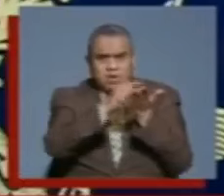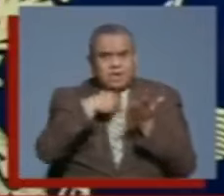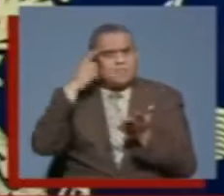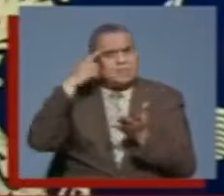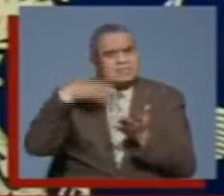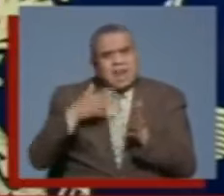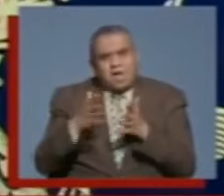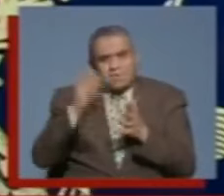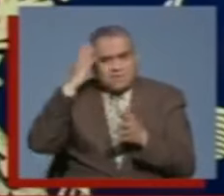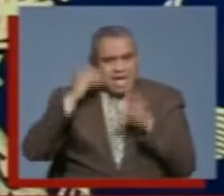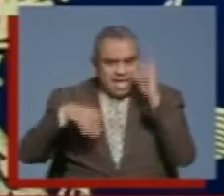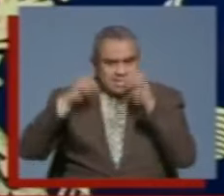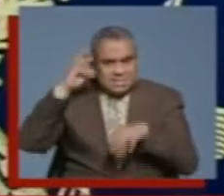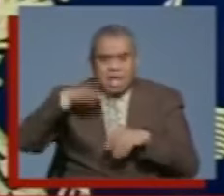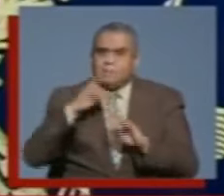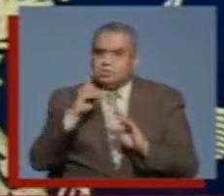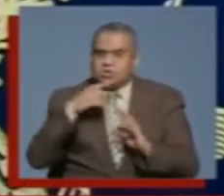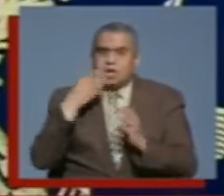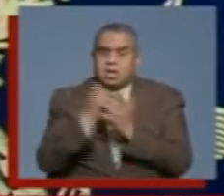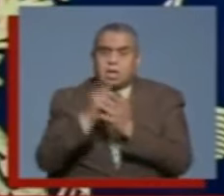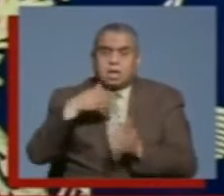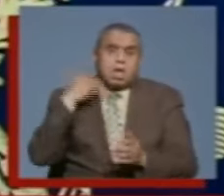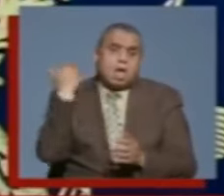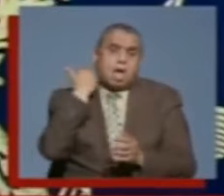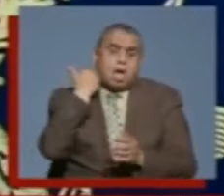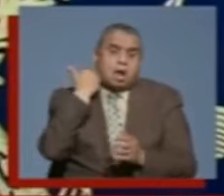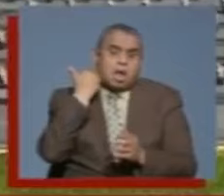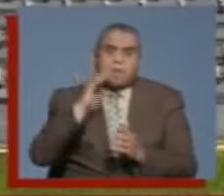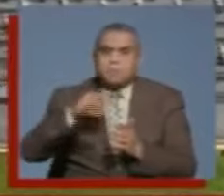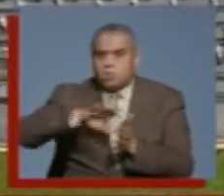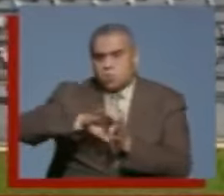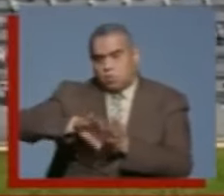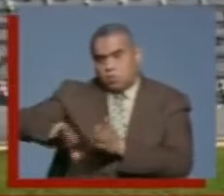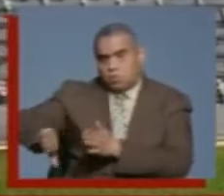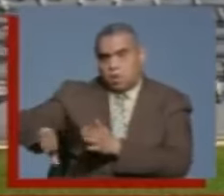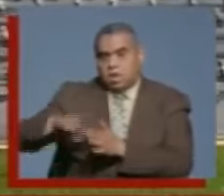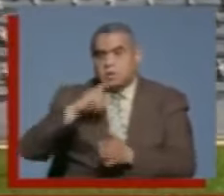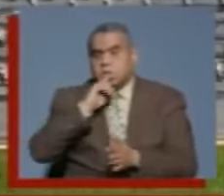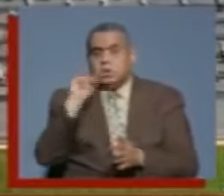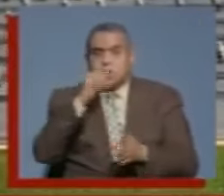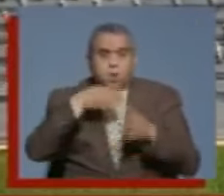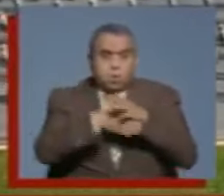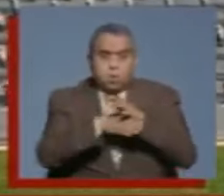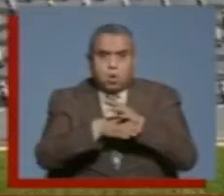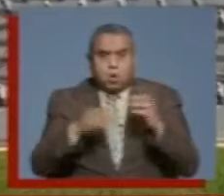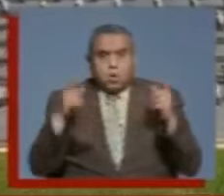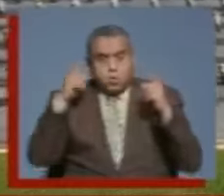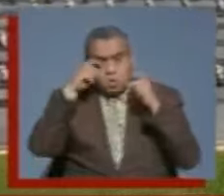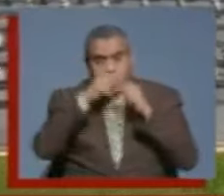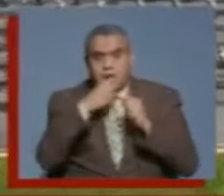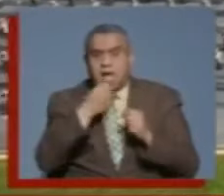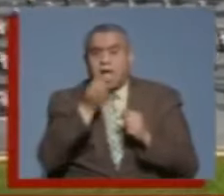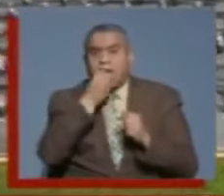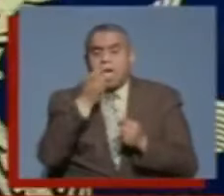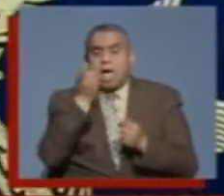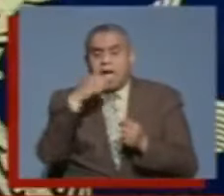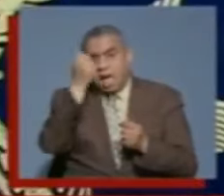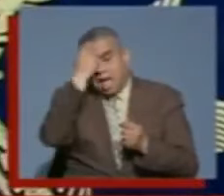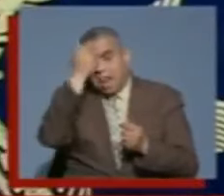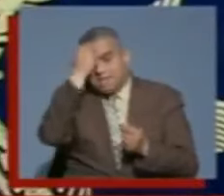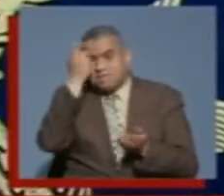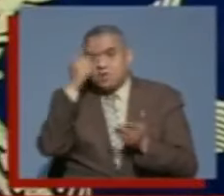ده أرقام لا تساوي أبدا أبدا المطلوب. أنت بتتكلم في آلاف الأطنان محتاجين ندخلها